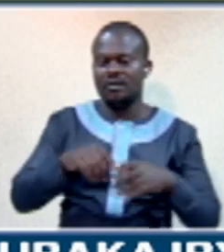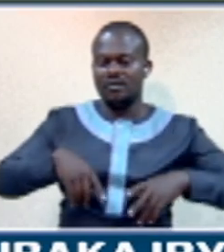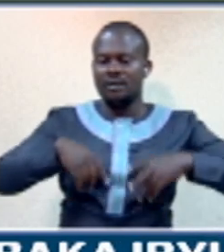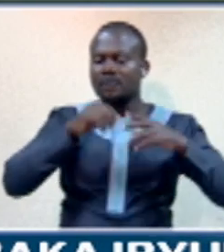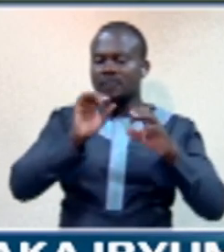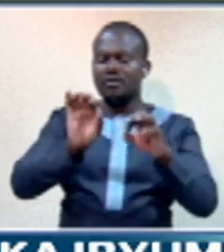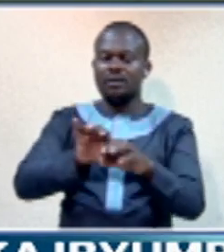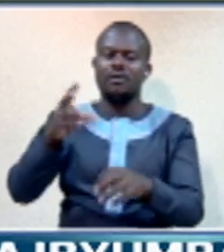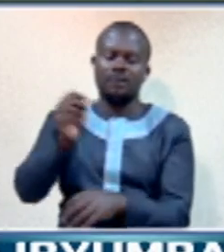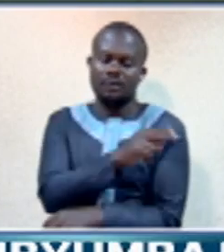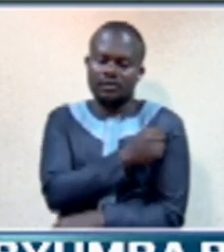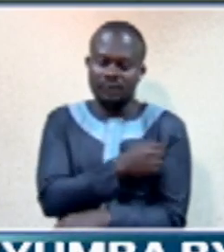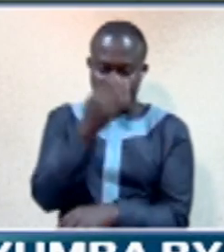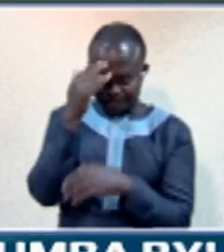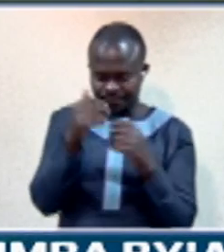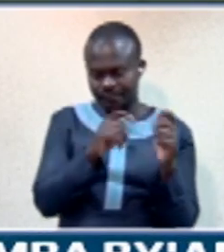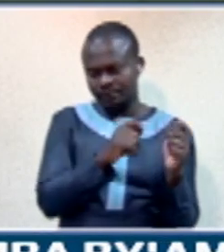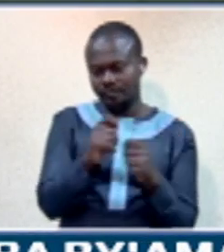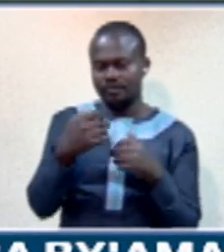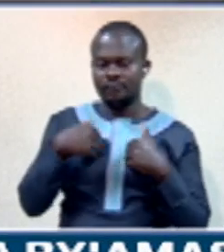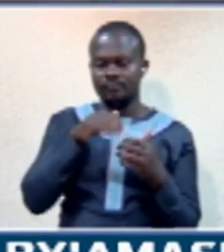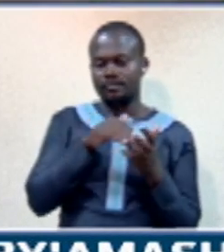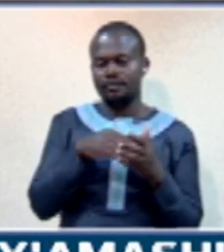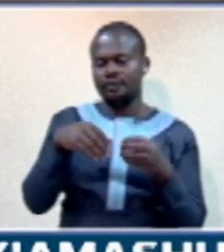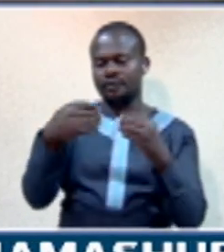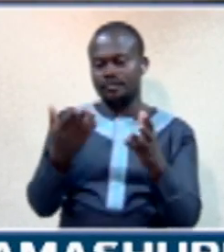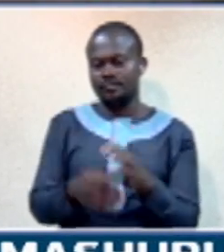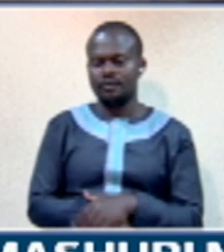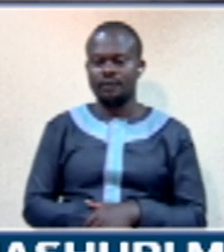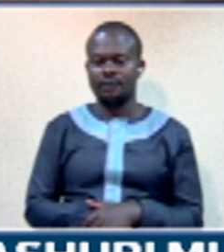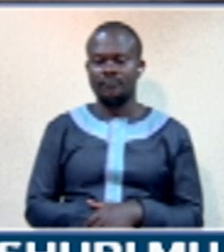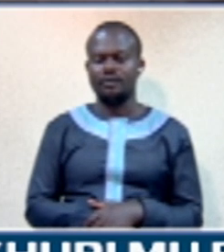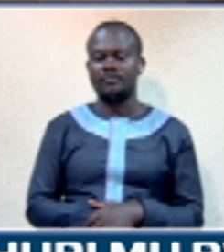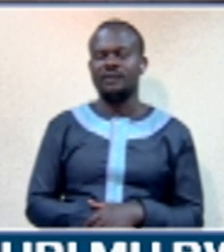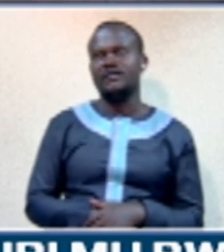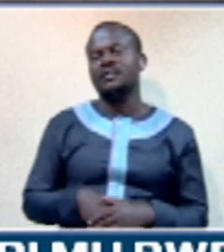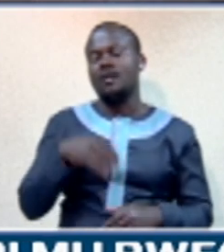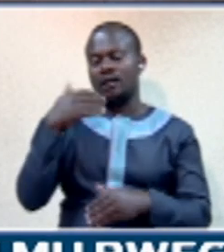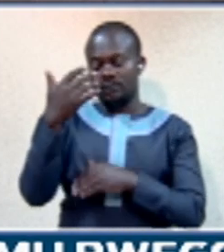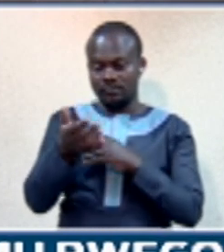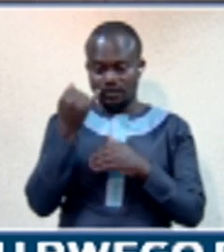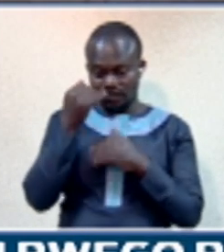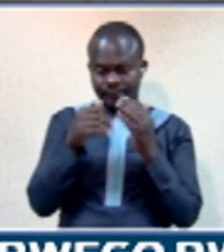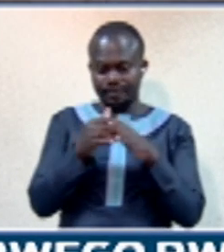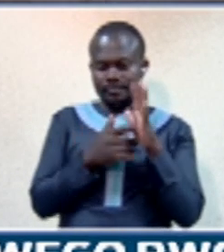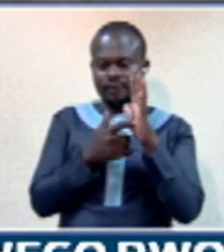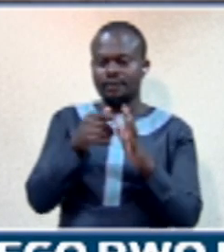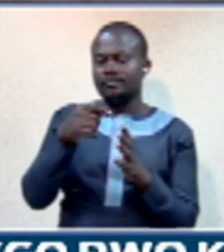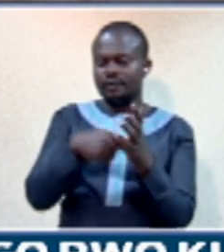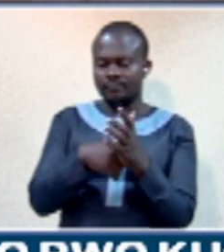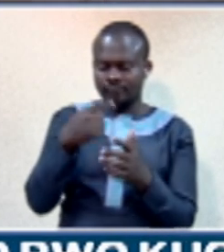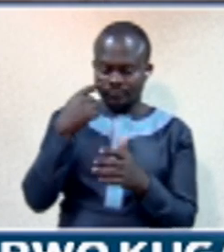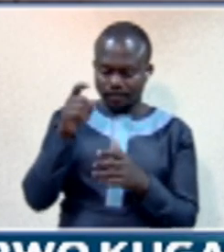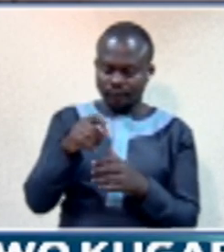kujya kwa muganga ko nizo transfer ni bigondera buzima zibaha benshi uwo byabo bigaragara ko koko umuvuza kene yabona